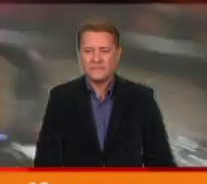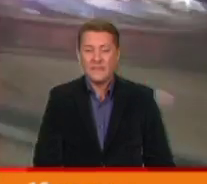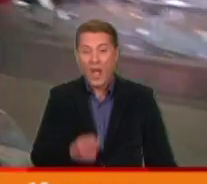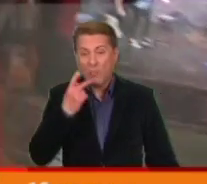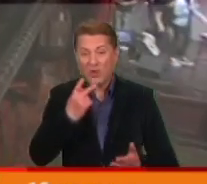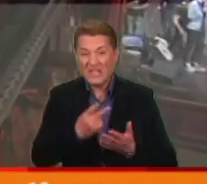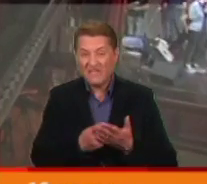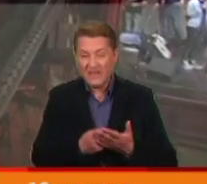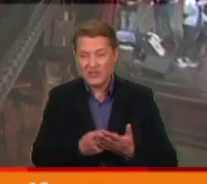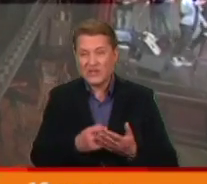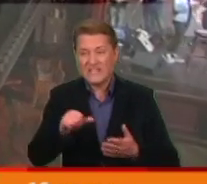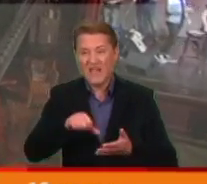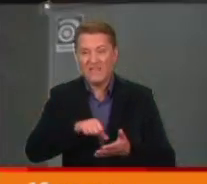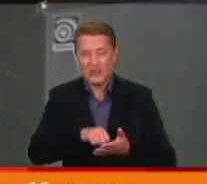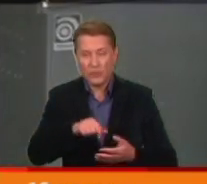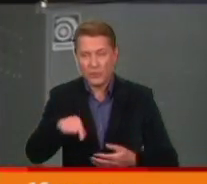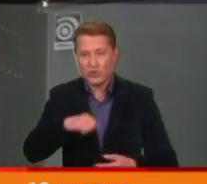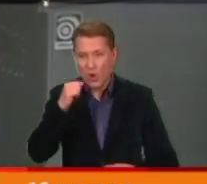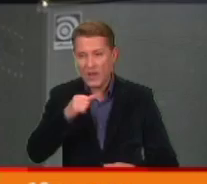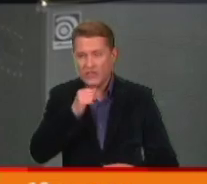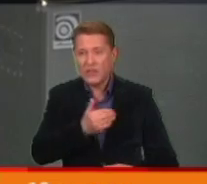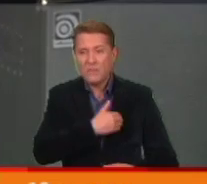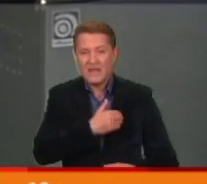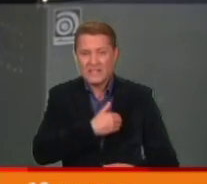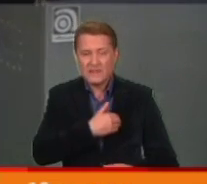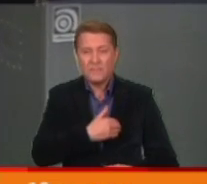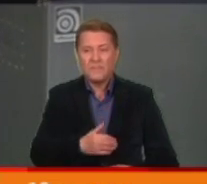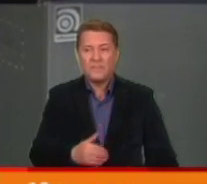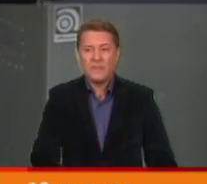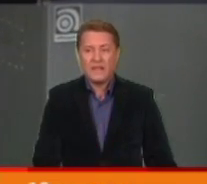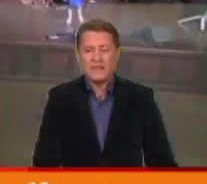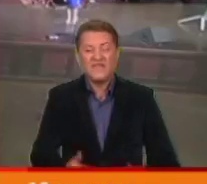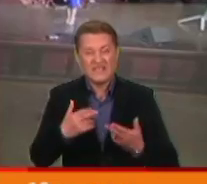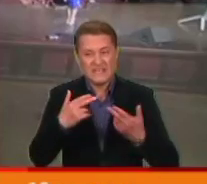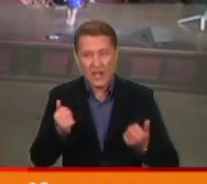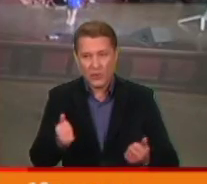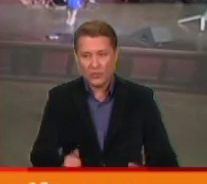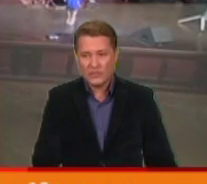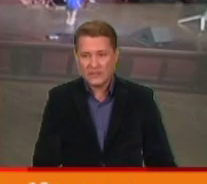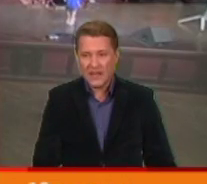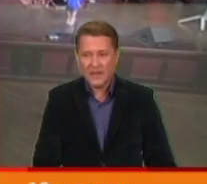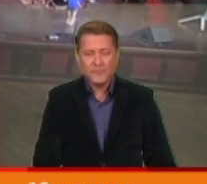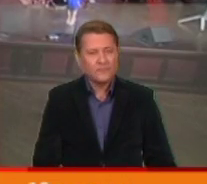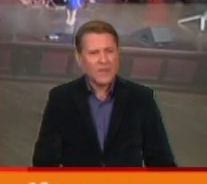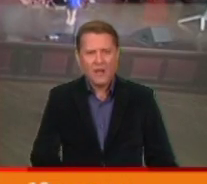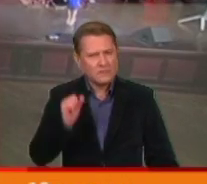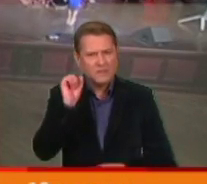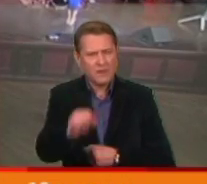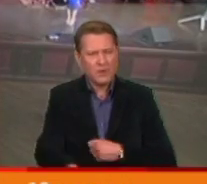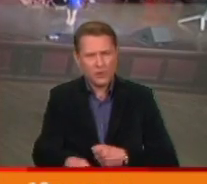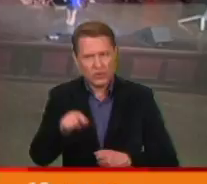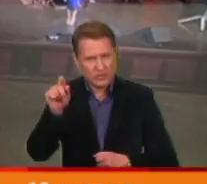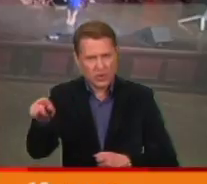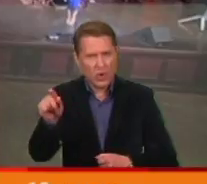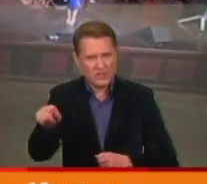Подивившись на частину виступів цьогорічних претендентів, пацики з Франика зізнаються. Переплюнути цих виконавців, які